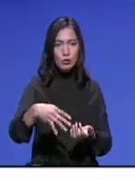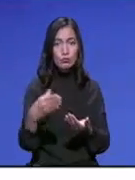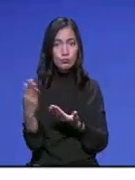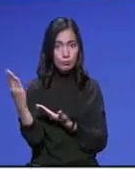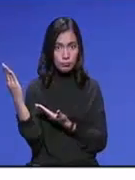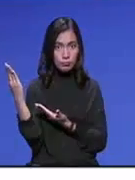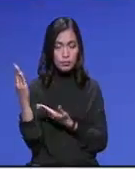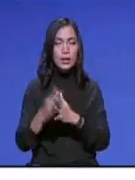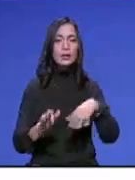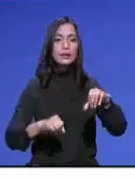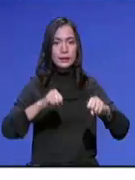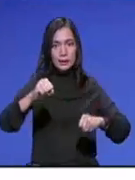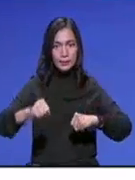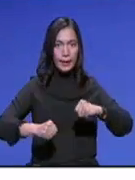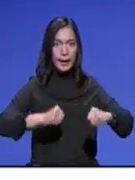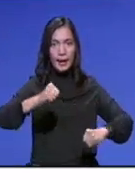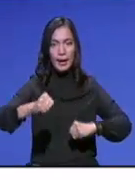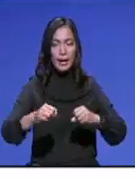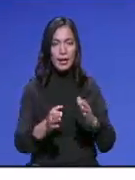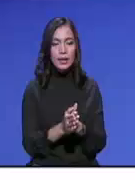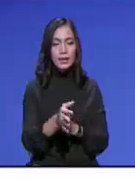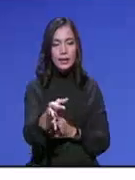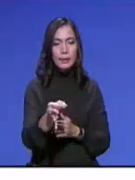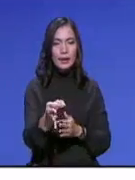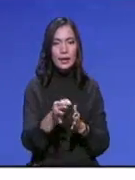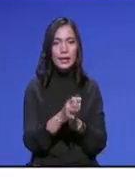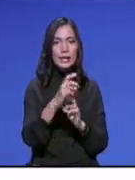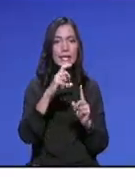dan sepeda di kawasan Pantai C dan D. Tim Liputan Transmedia.